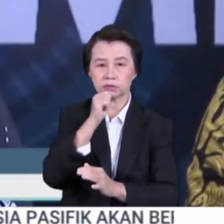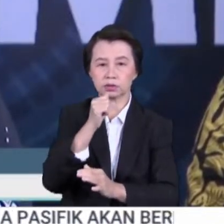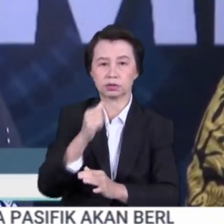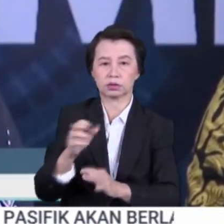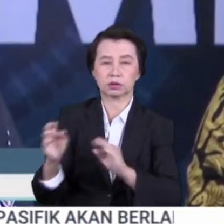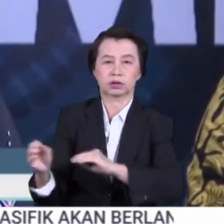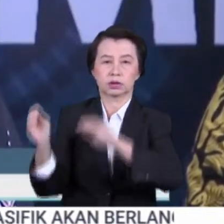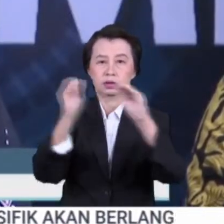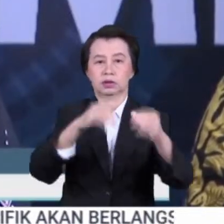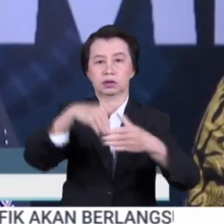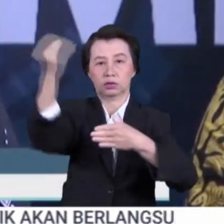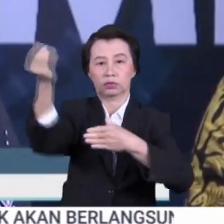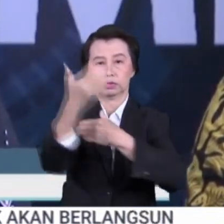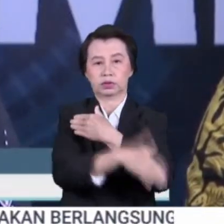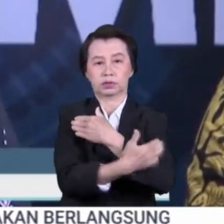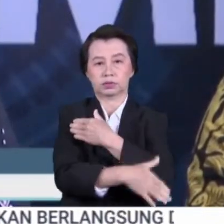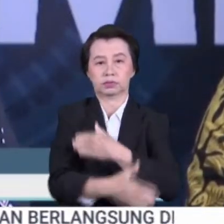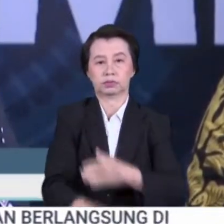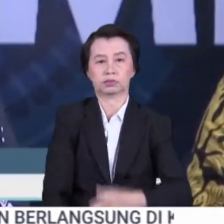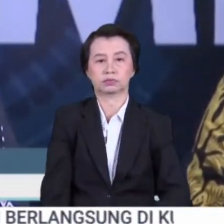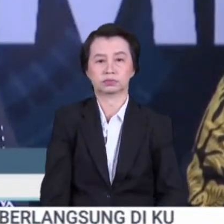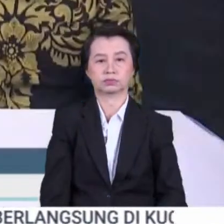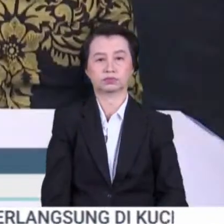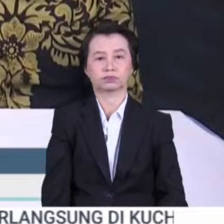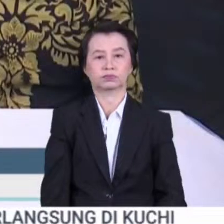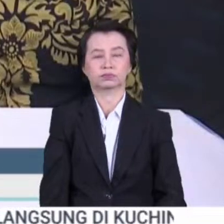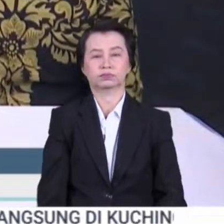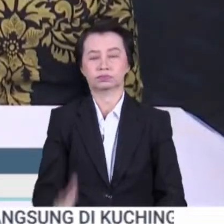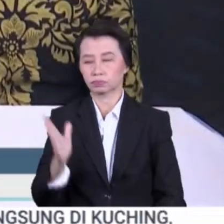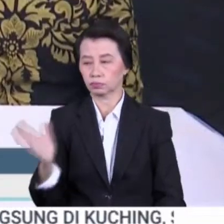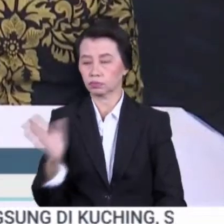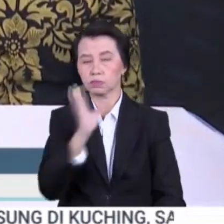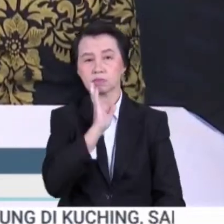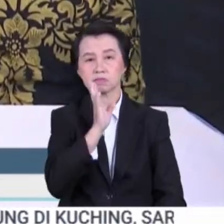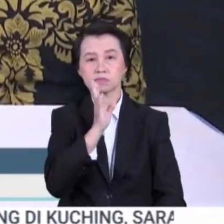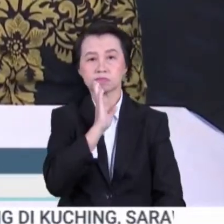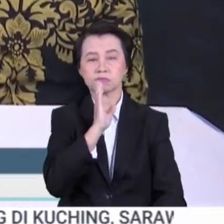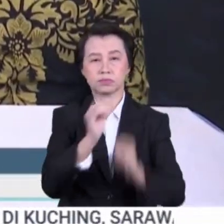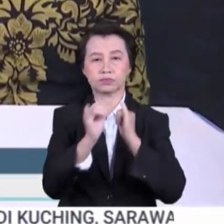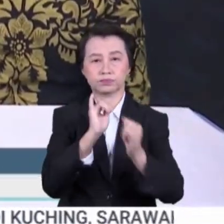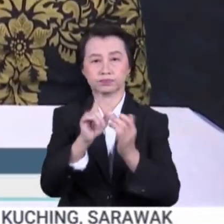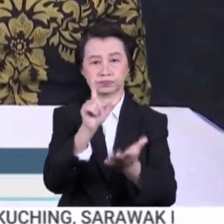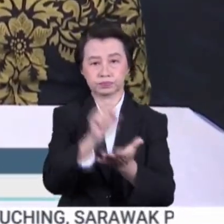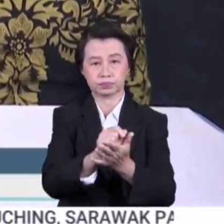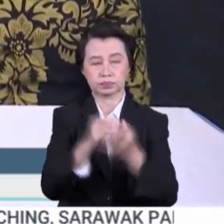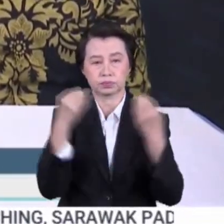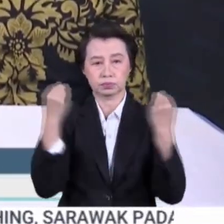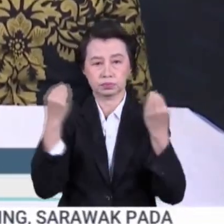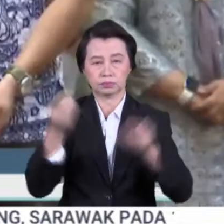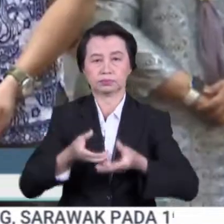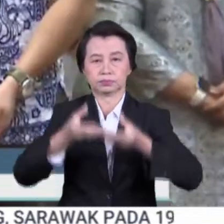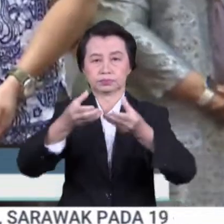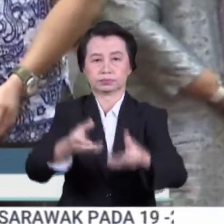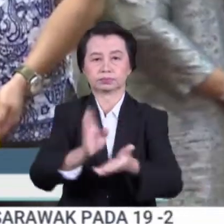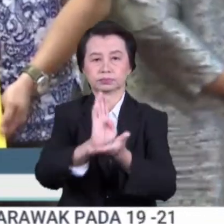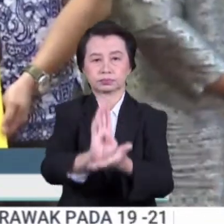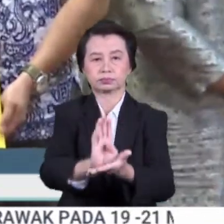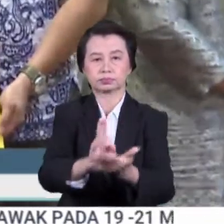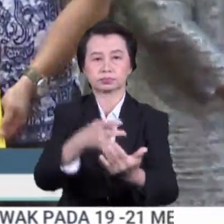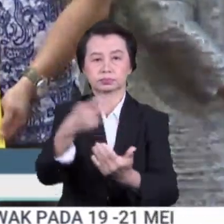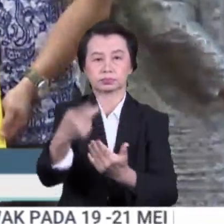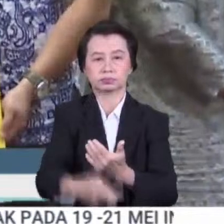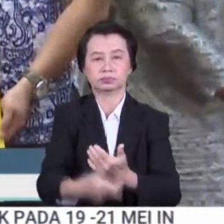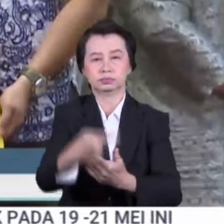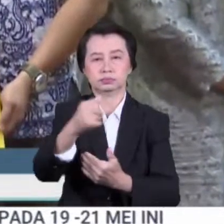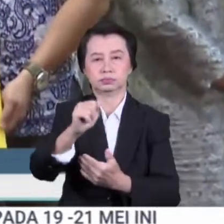berhijrah ke luar negara. Mustafa berkata demikian dalam sidang media sempena Majlis Penyerahan Bantuan Program Hal